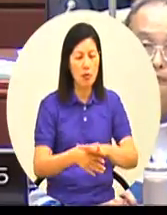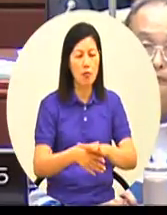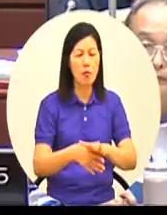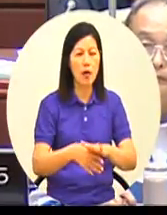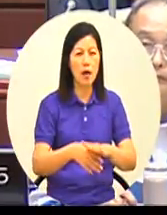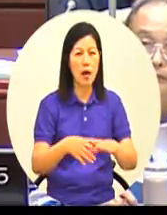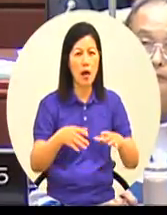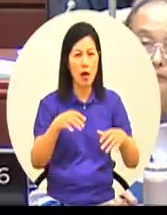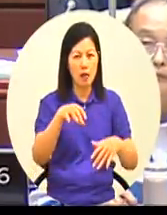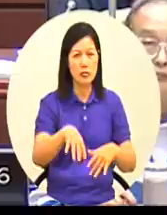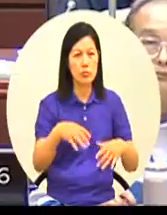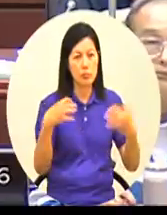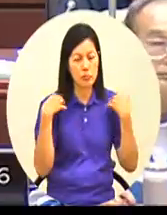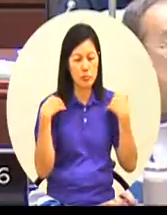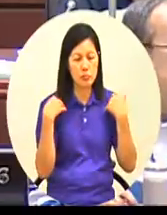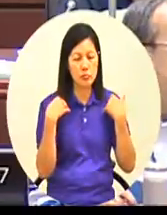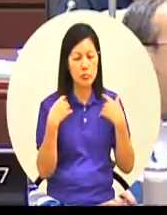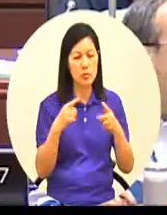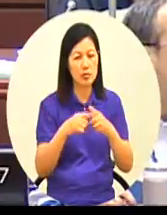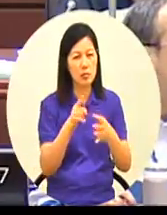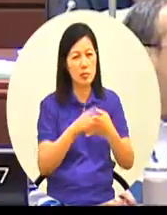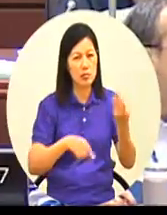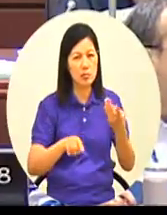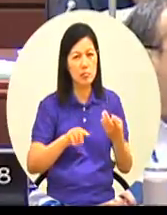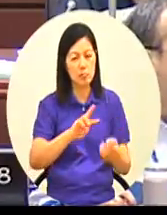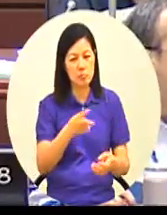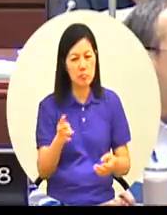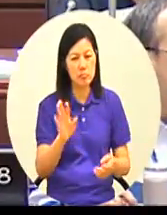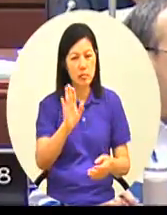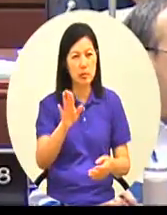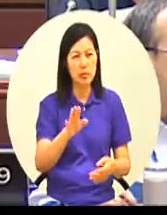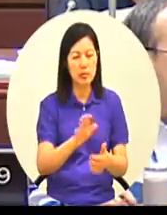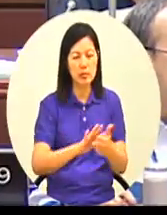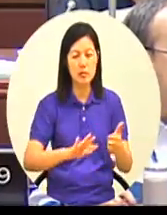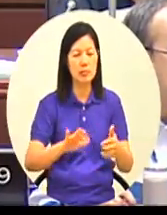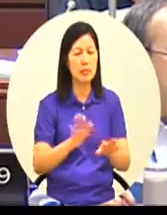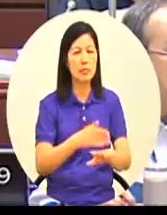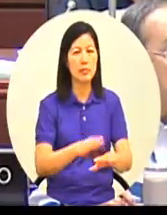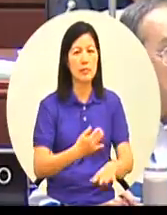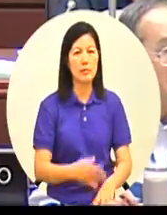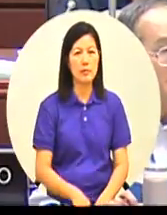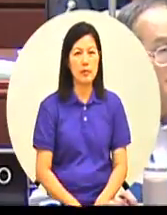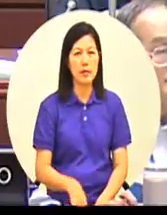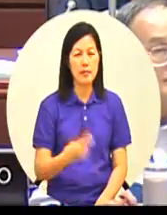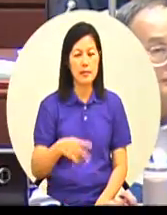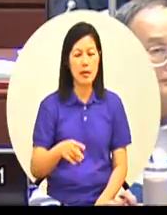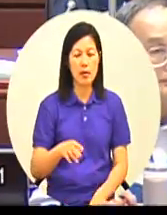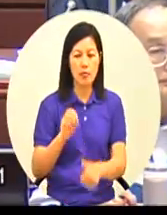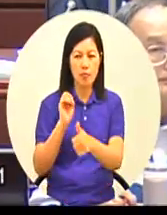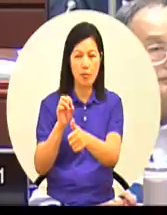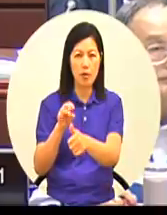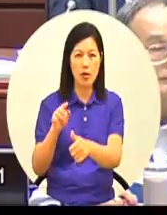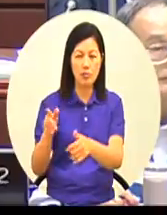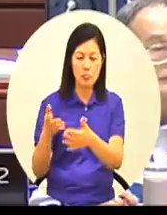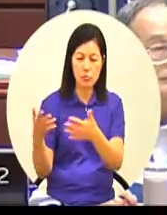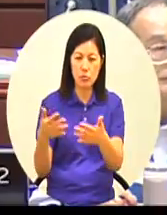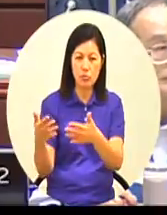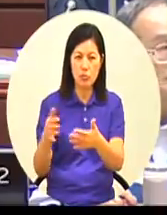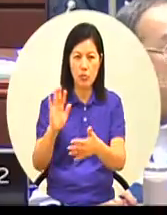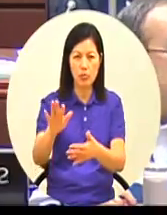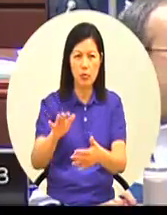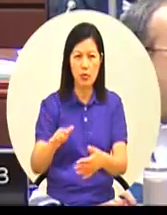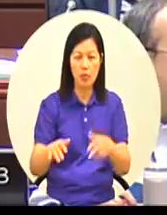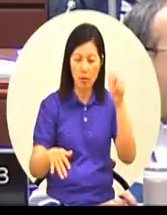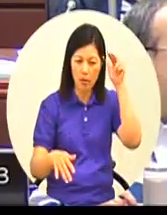然文化局现在人事的变动，但是不会影响到这个。那我们已经有跟他们问过哈，这个下礼